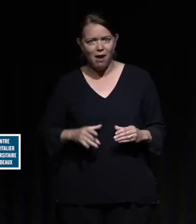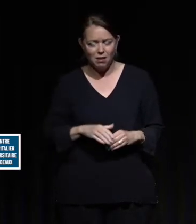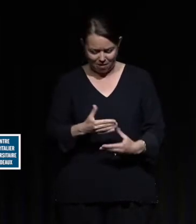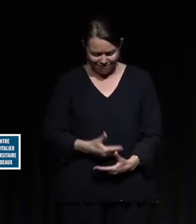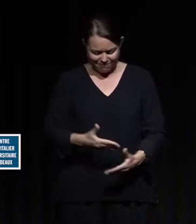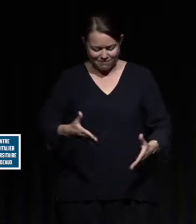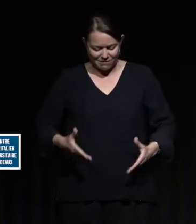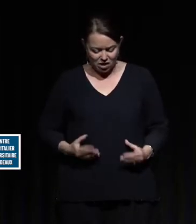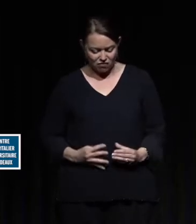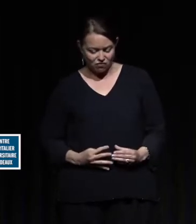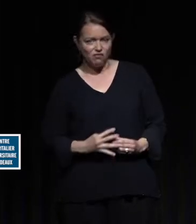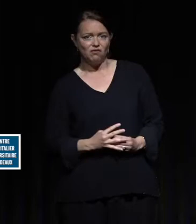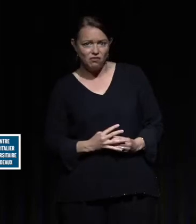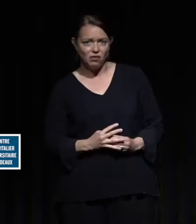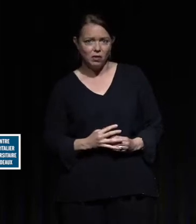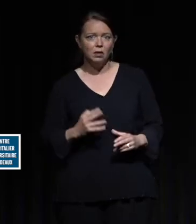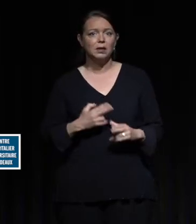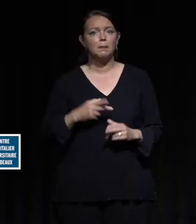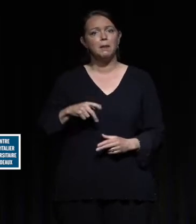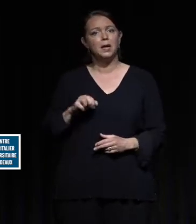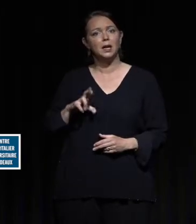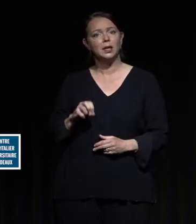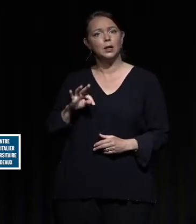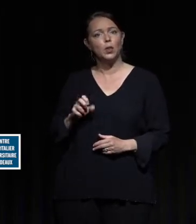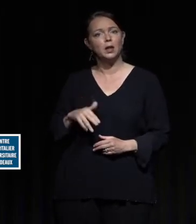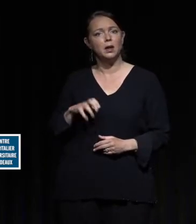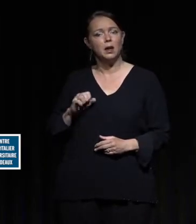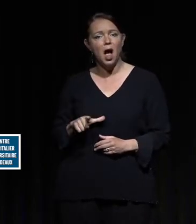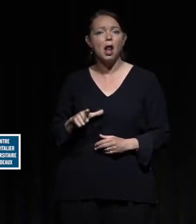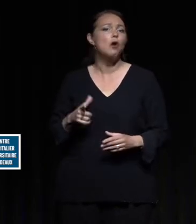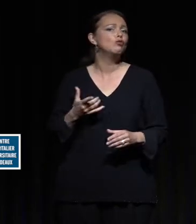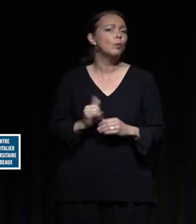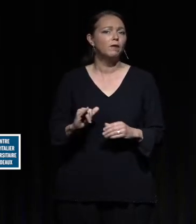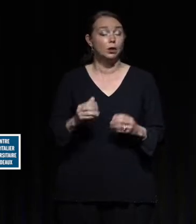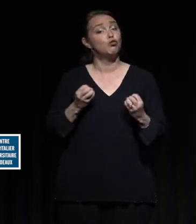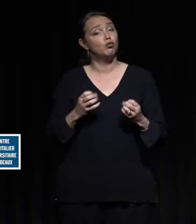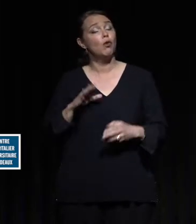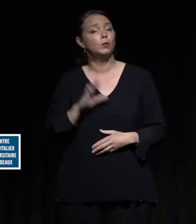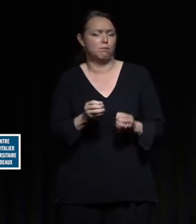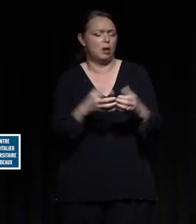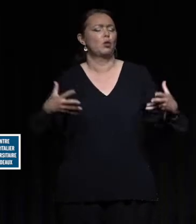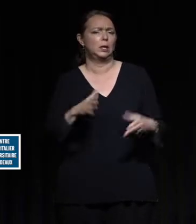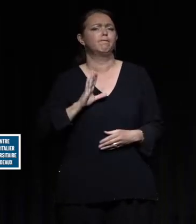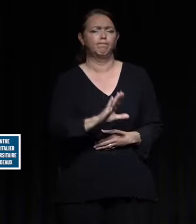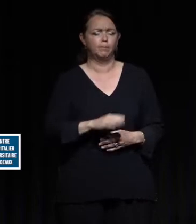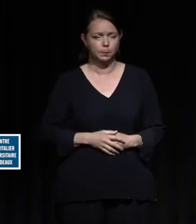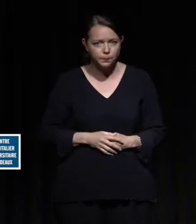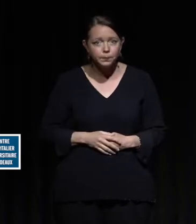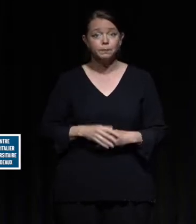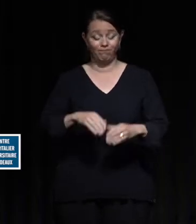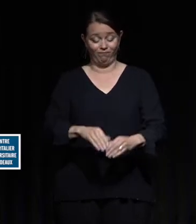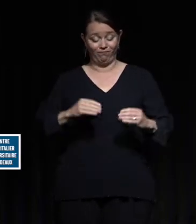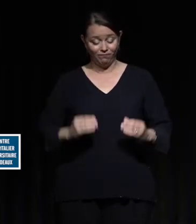péritonéale, on va parler d'endométriose péritonéale, superficielle, c'est la plus commune. Et puis, elle va pouvoir